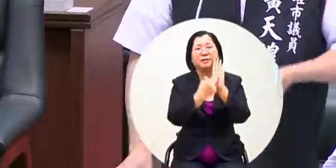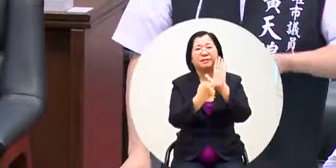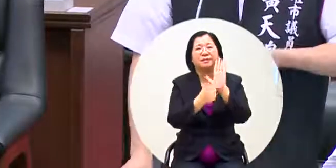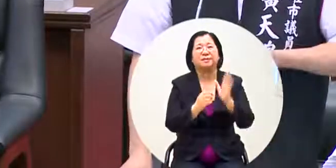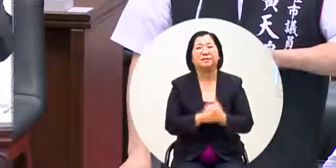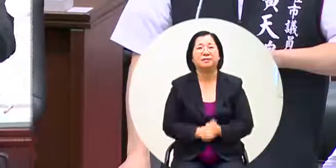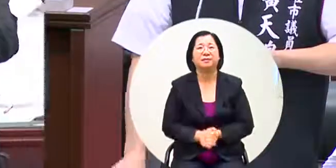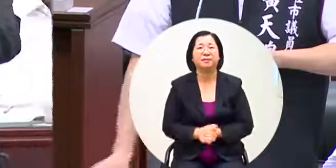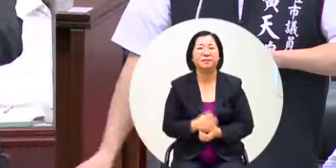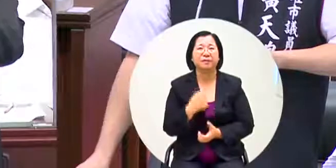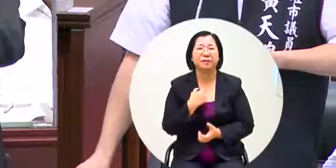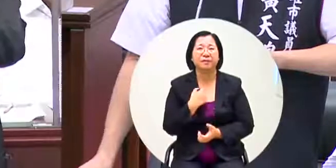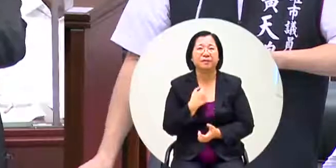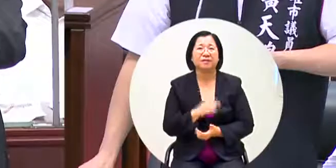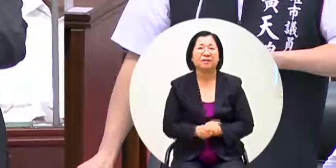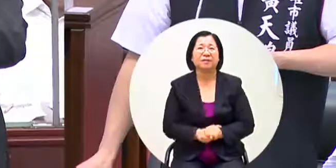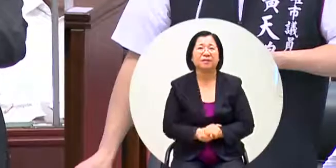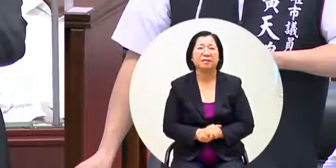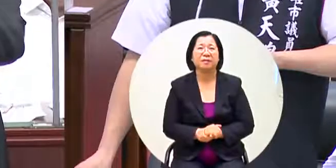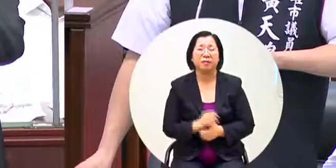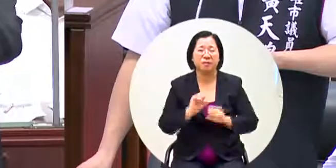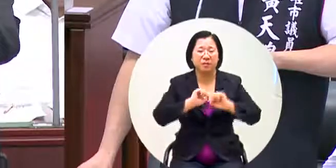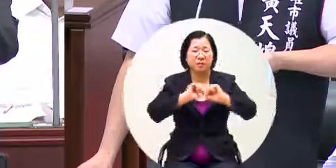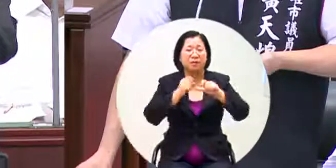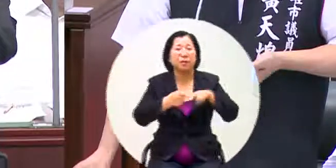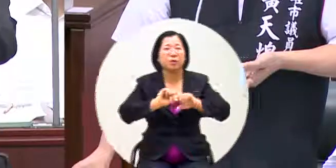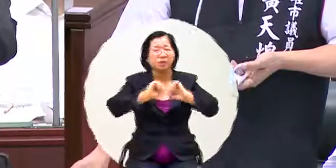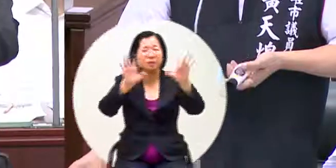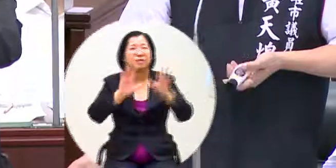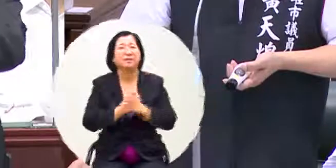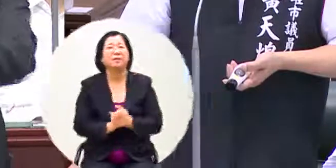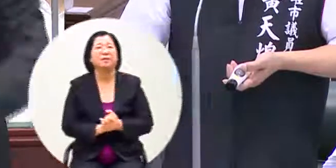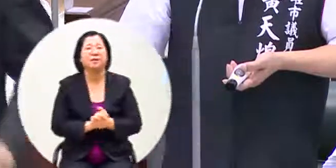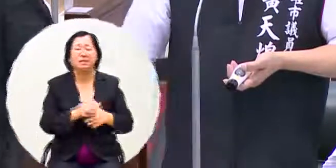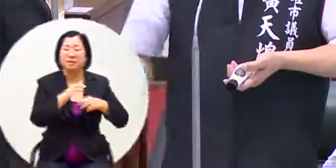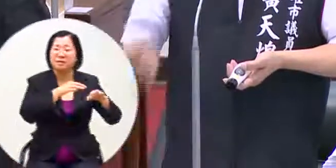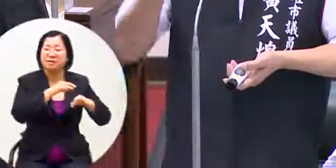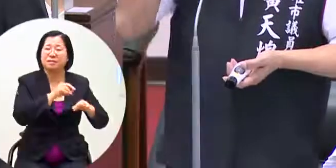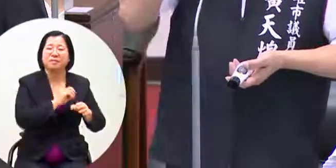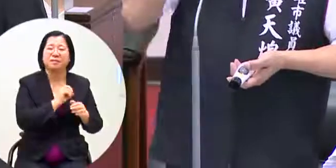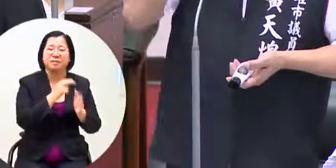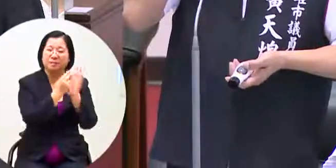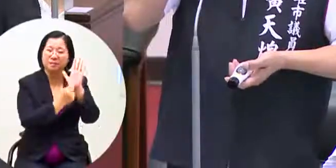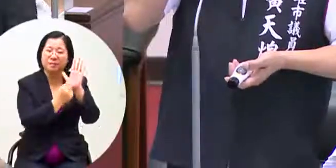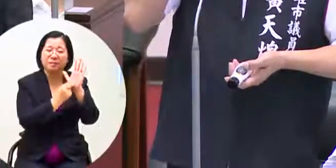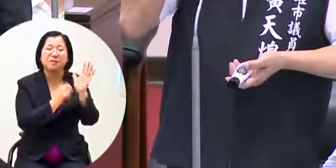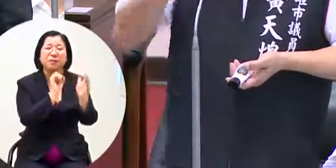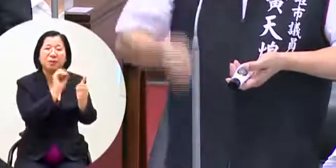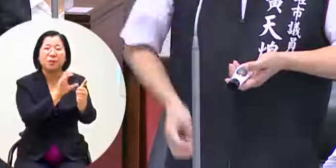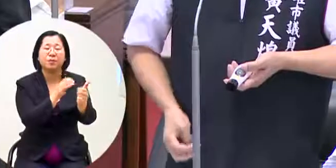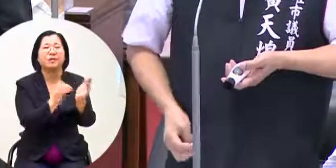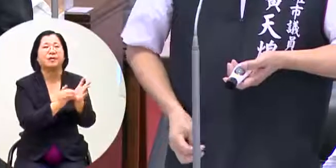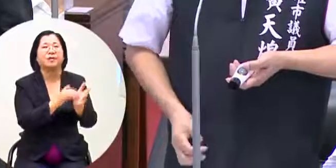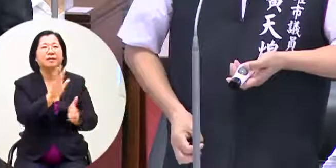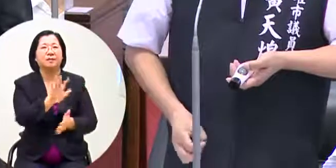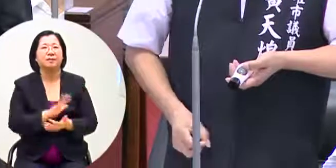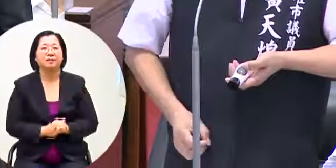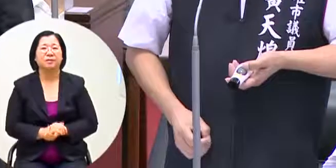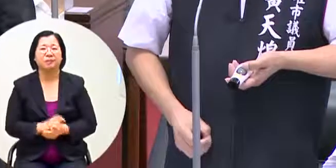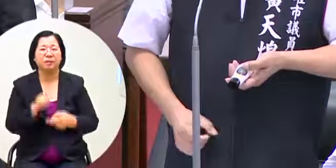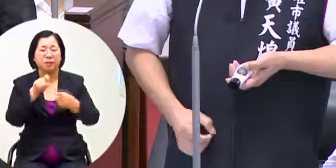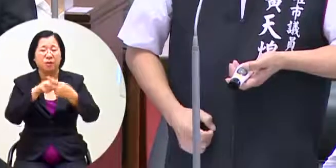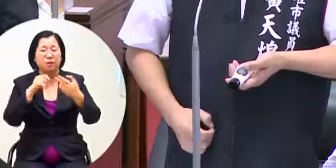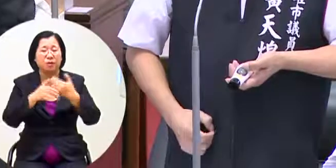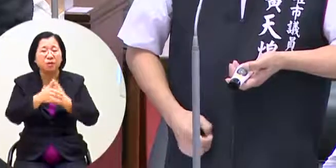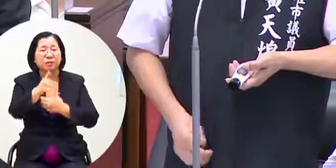始公告的时候，很多预登记的厂商，我们都有跟他做说明哈。就是你工程在往前走，那你